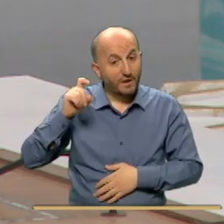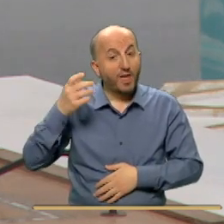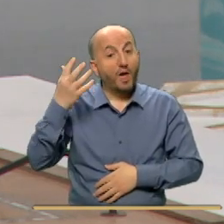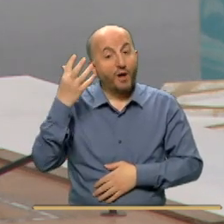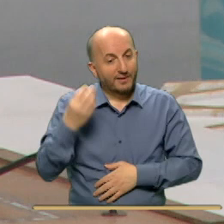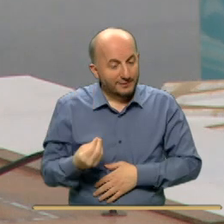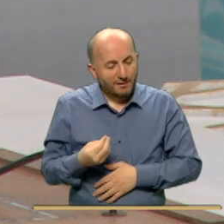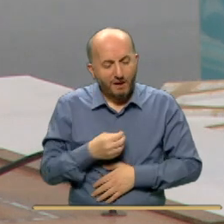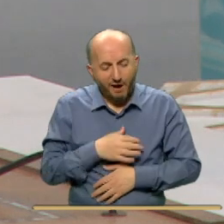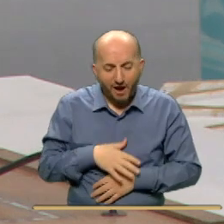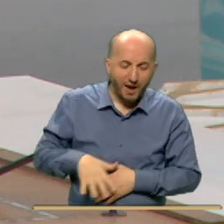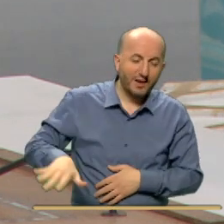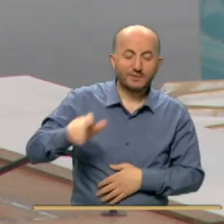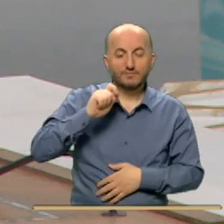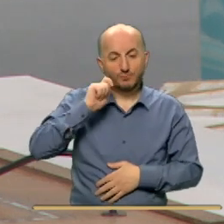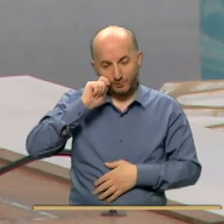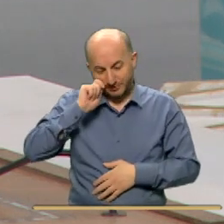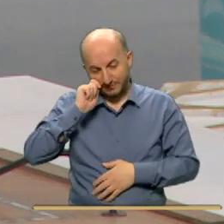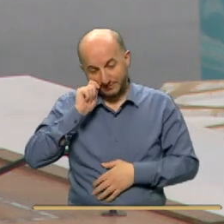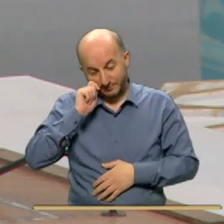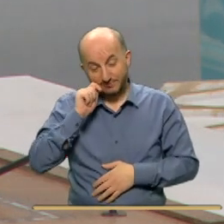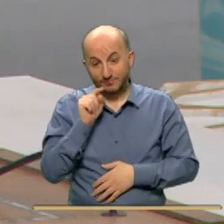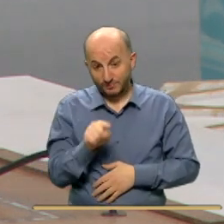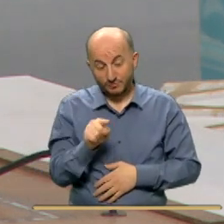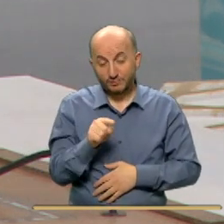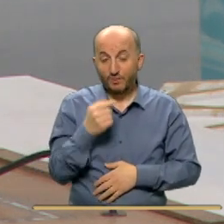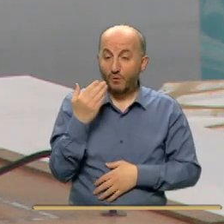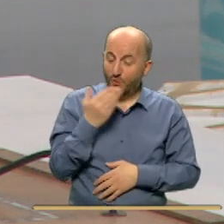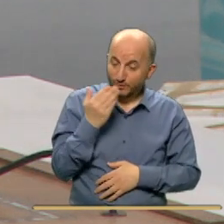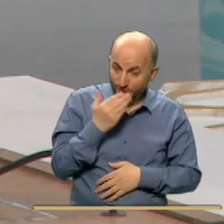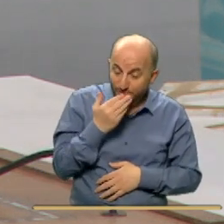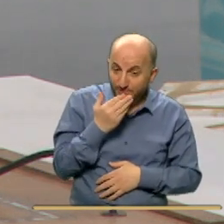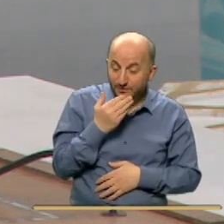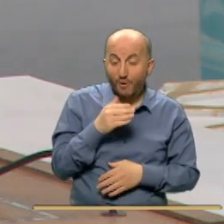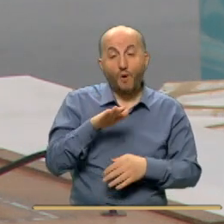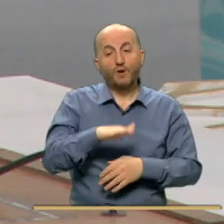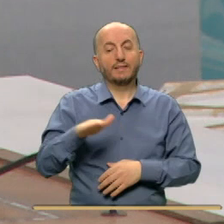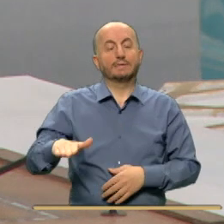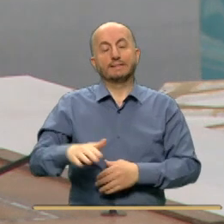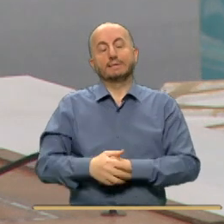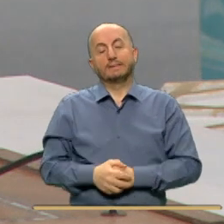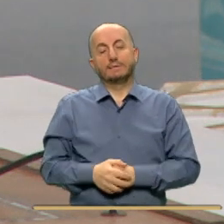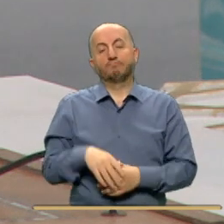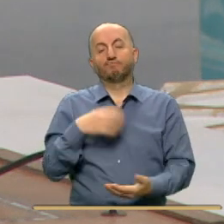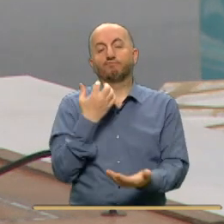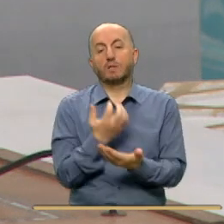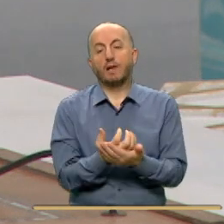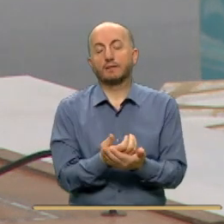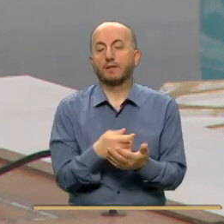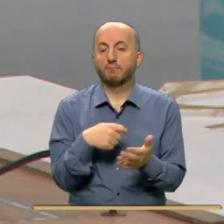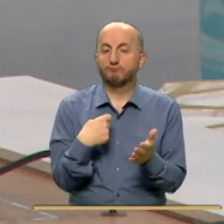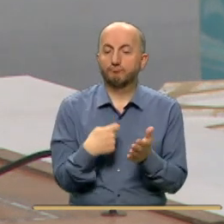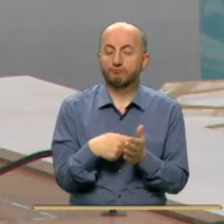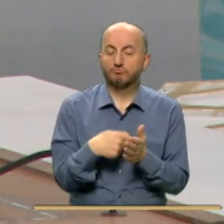olan her mümin bu mektebin, bu okulun öğrencisidir. Kayıtlarımızı yaptırdık